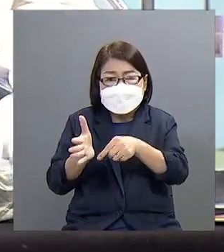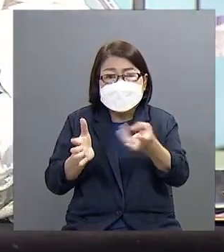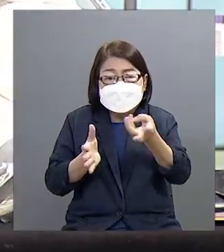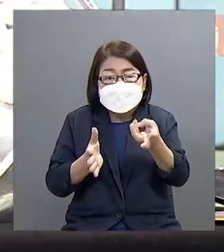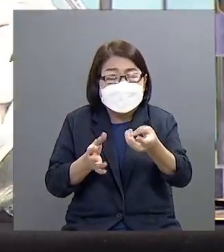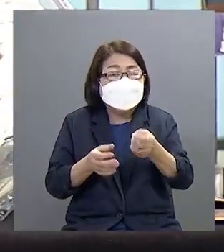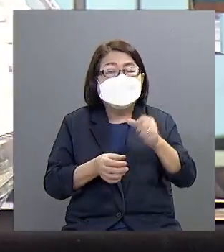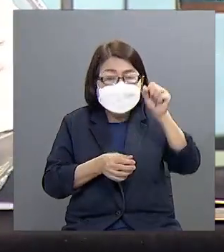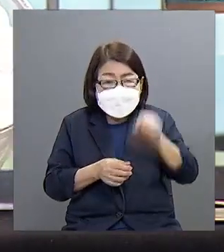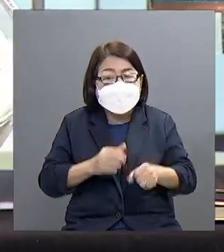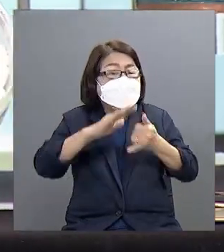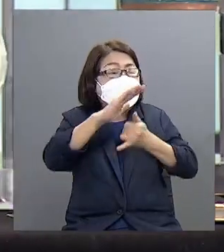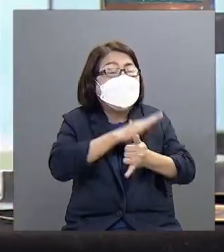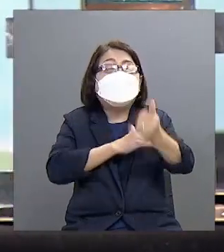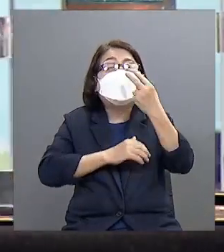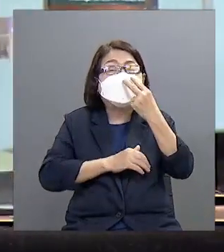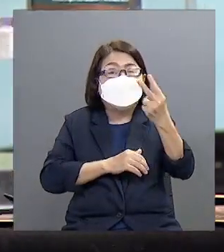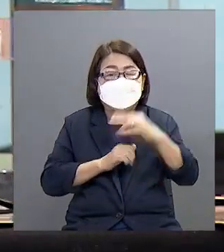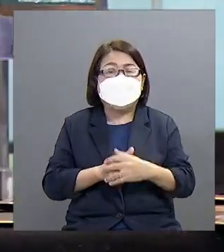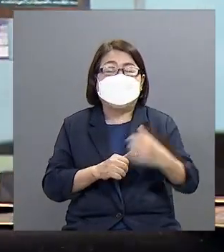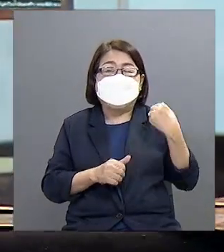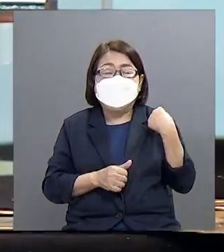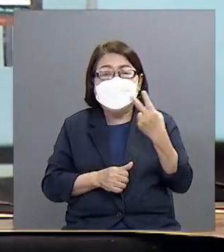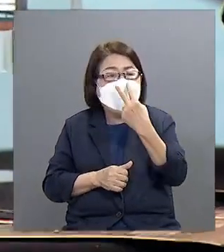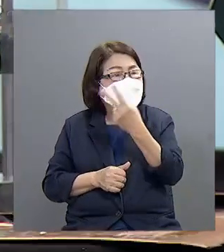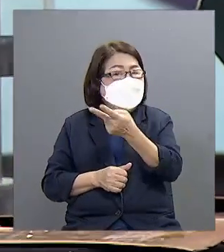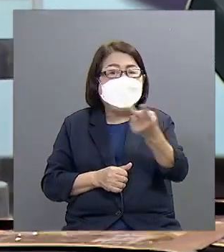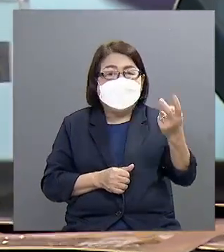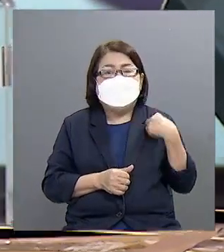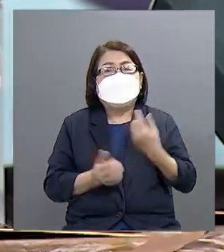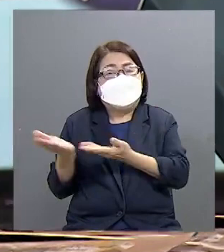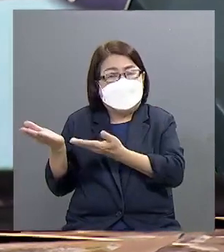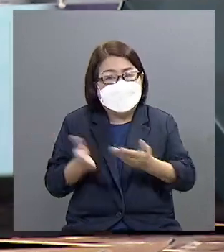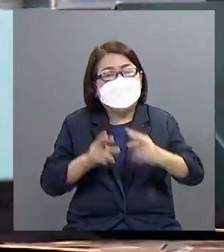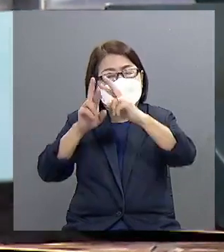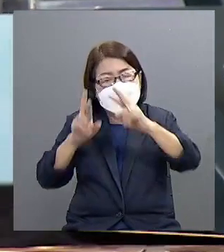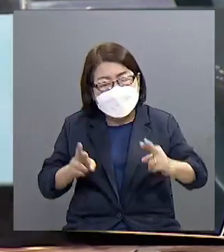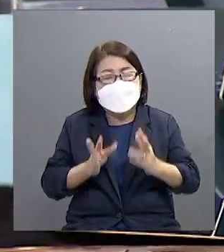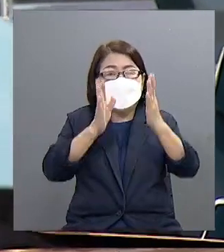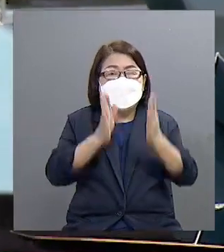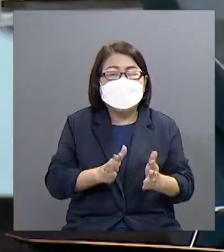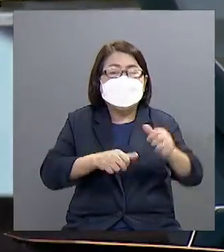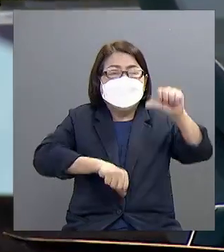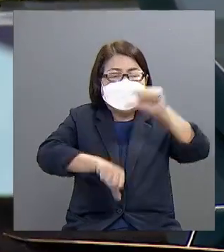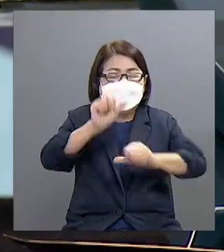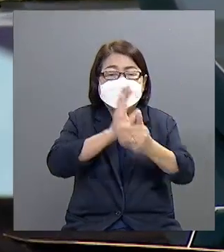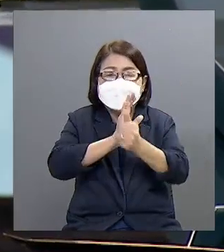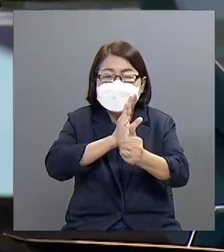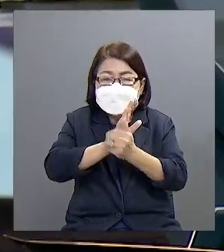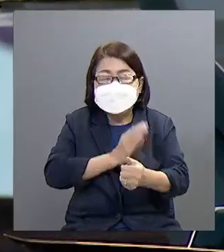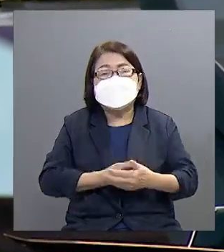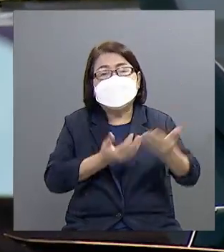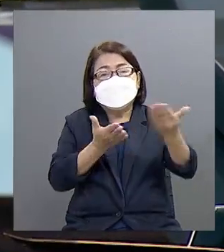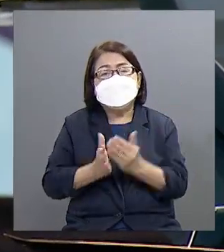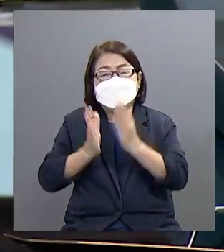เนี่ยผมคิดว่าที่เราได้เชิญผู้ประกอบการหรือเชิญนักวิทยาศาสตร์หรือเชิญคู่ค้าระหว่างประเท